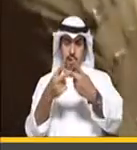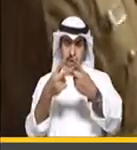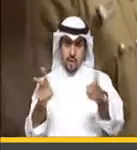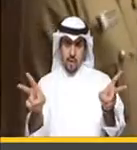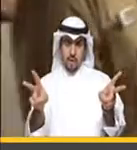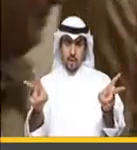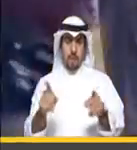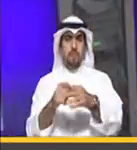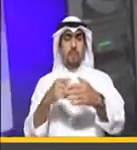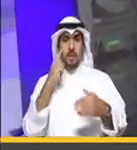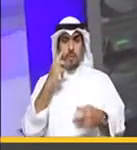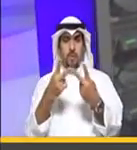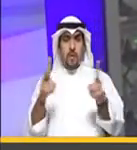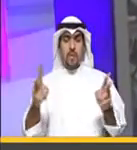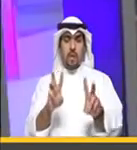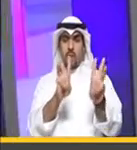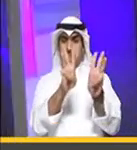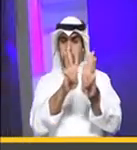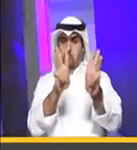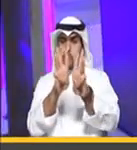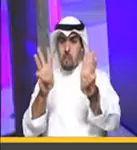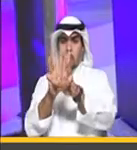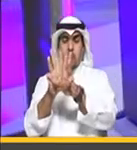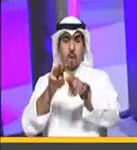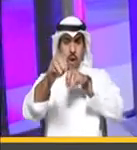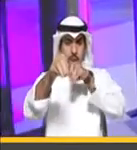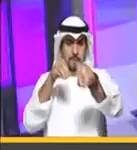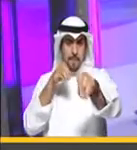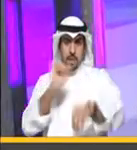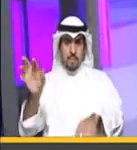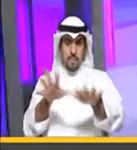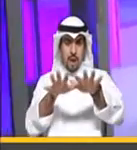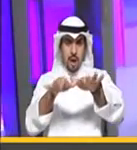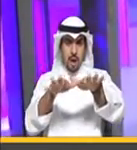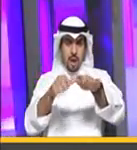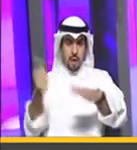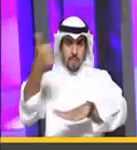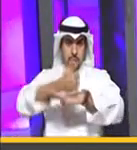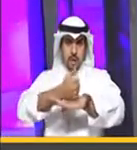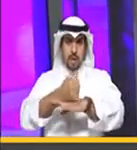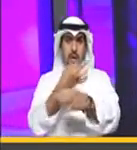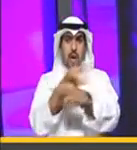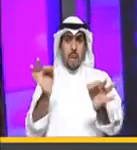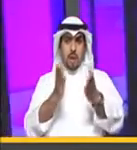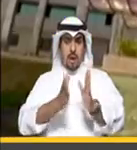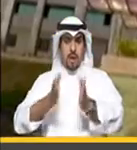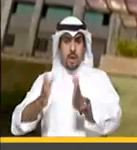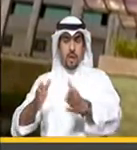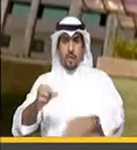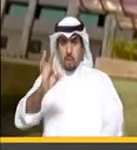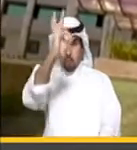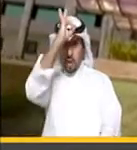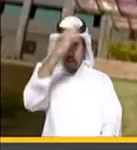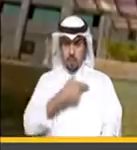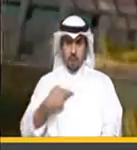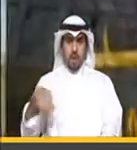الصباح افتتح الموقع الاحتياطي البديل للحاسب الرئيسي للأنظمة الأمنية الإلكترونية